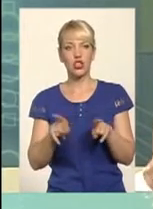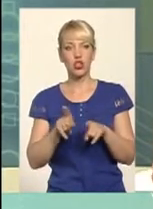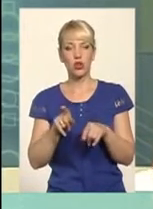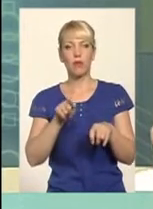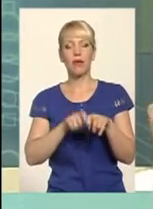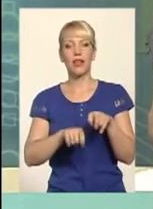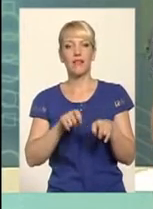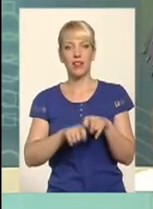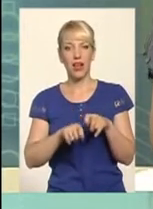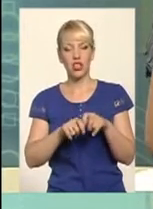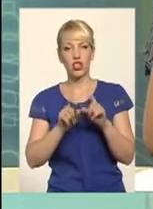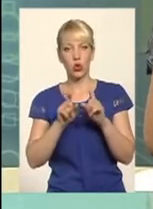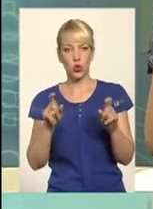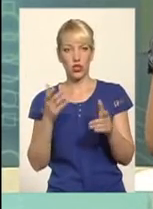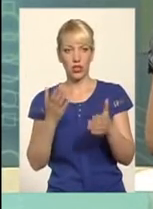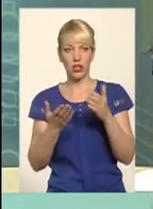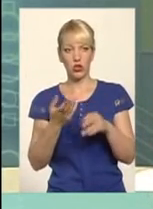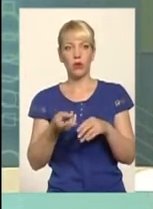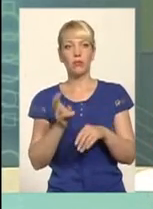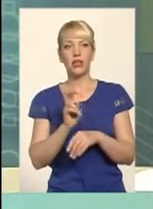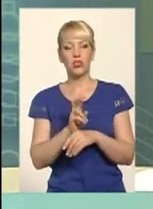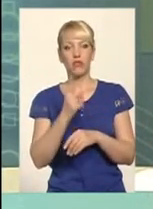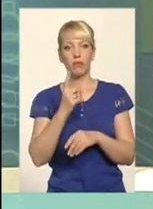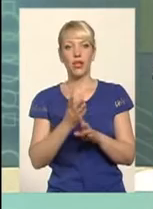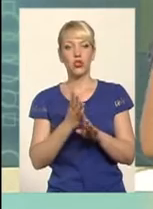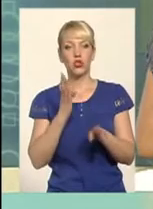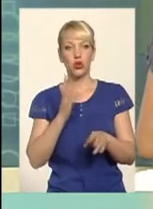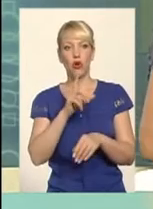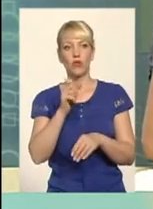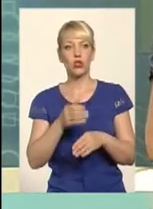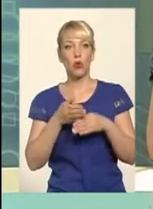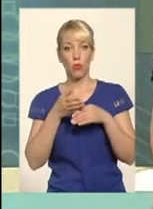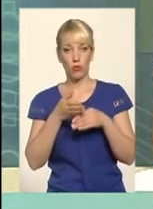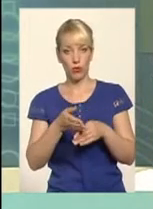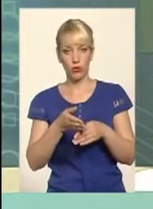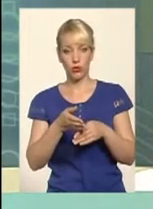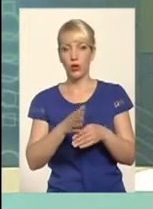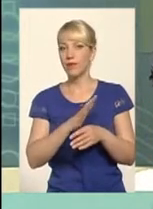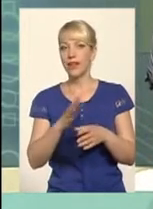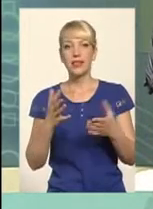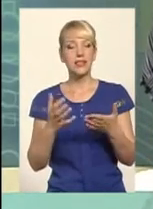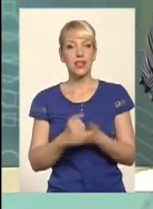перевіряючий орган, навіть якщо він прийшов, скажімо, першочергово з допомогою, не знайшов жодних,